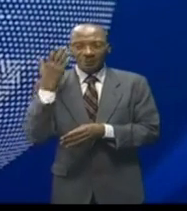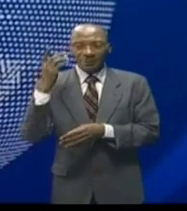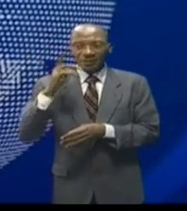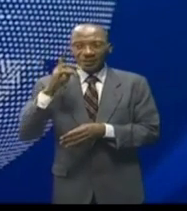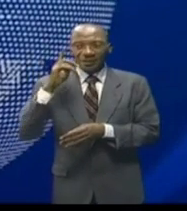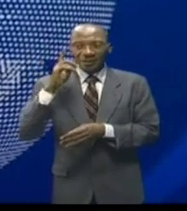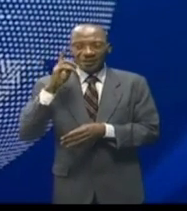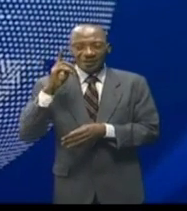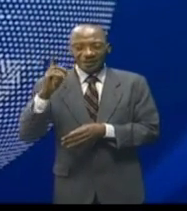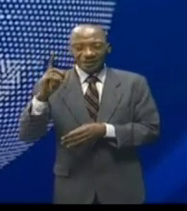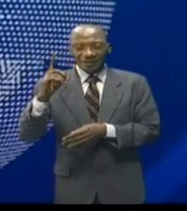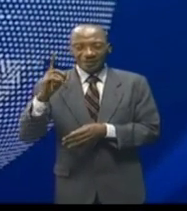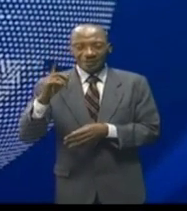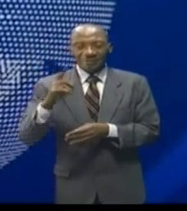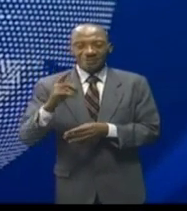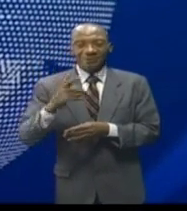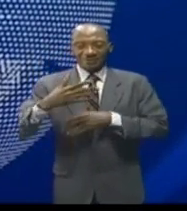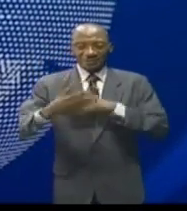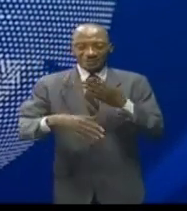République